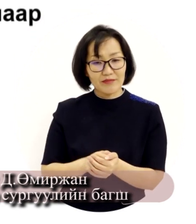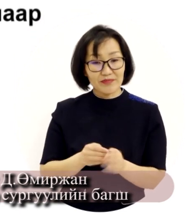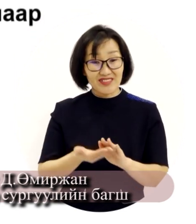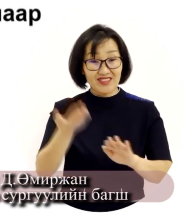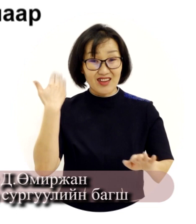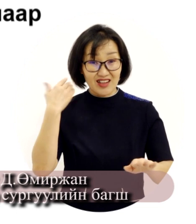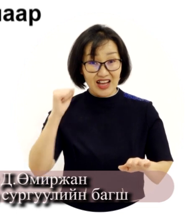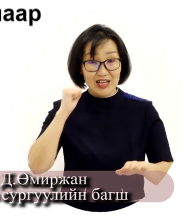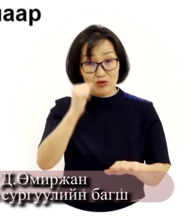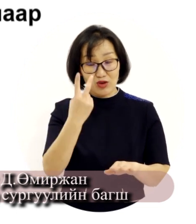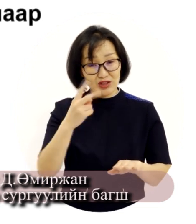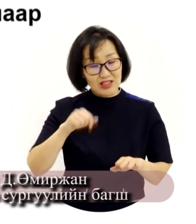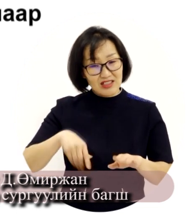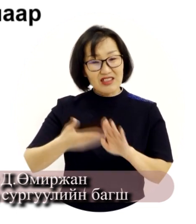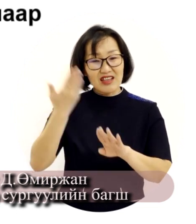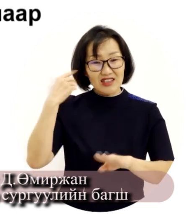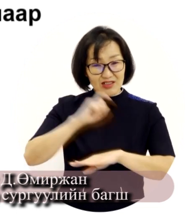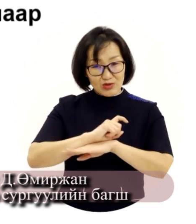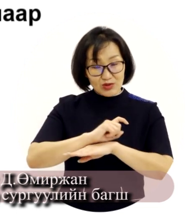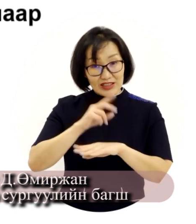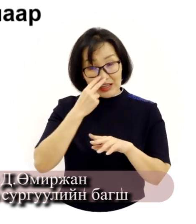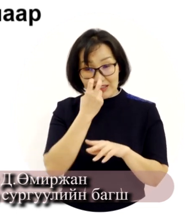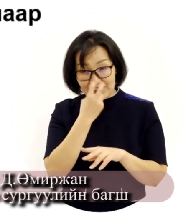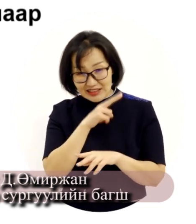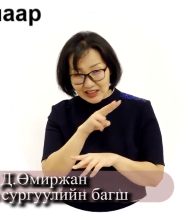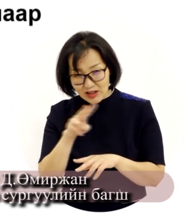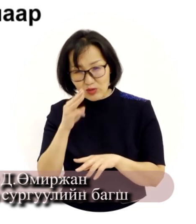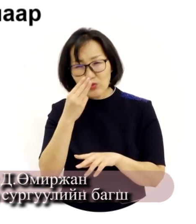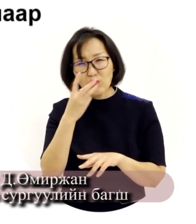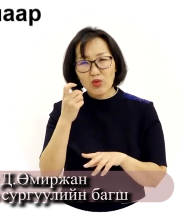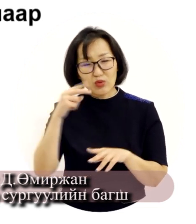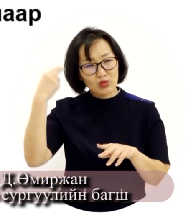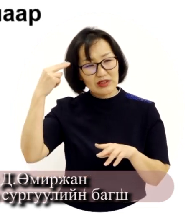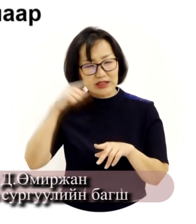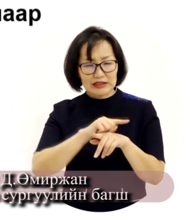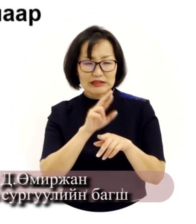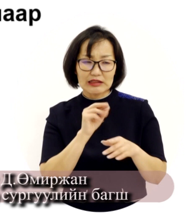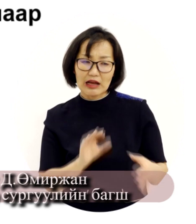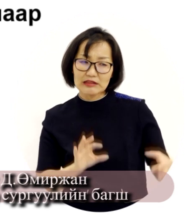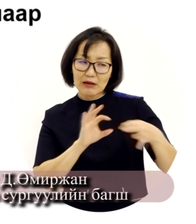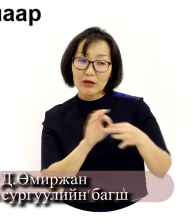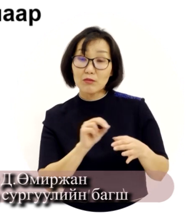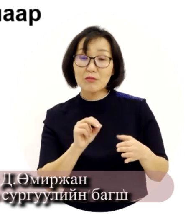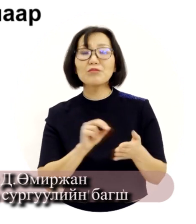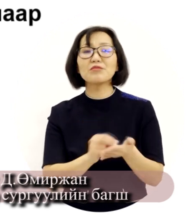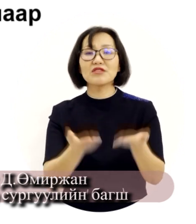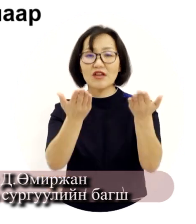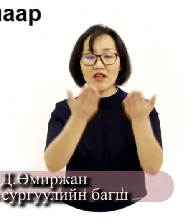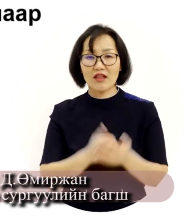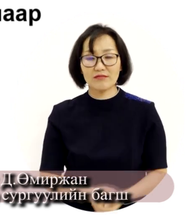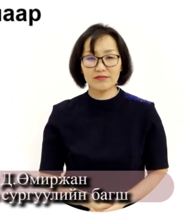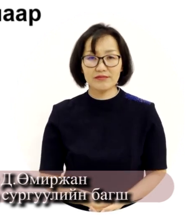Жоғарғыдағы суретке зер салып, тарихи мәдени ескерткіші жерлерді қайтып қорғау жөнінде жазыңдар.